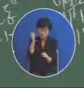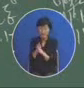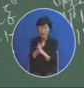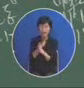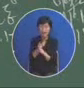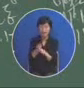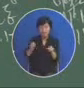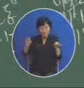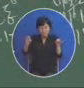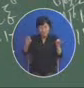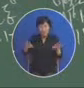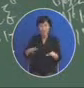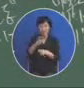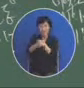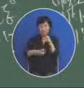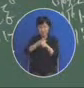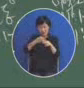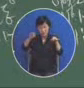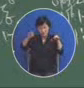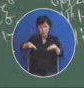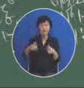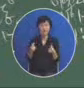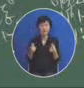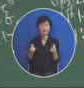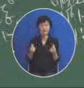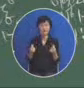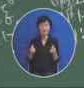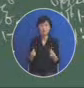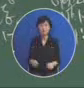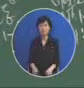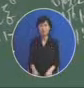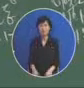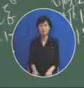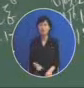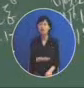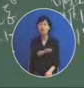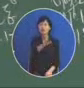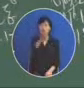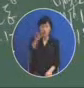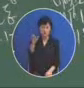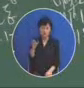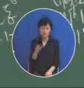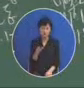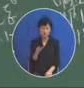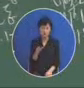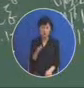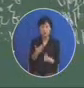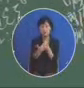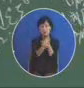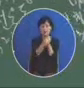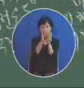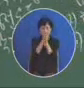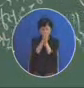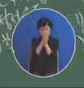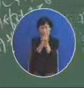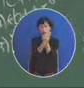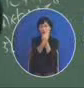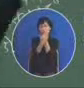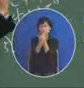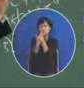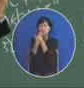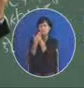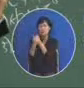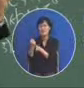years, I ran. I don't even know how I did it, but those answers came. 여러분이 제 배후에 있었던 겁니다. 여러분이 기도하는 사람도 있었기